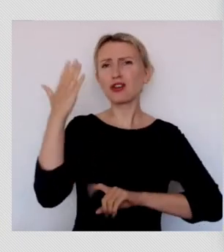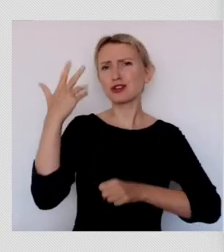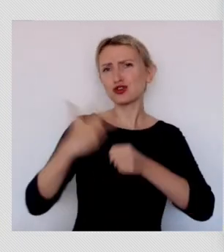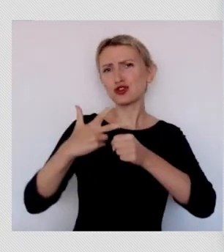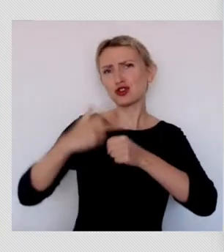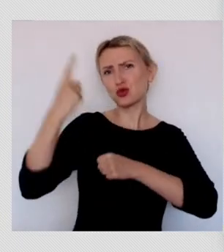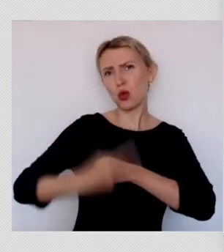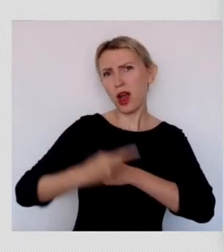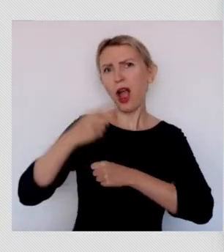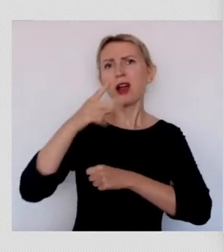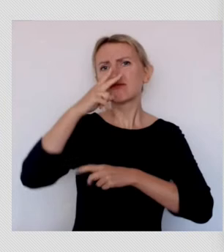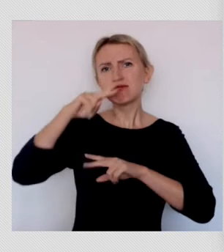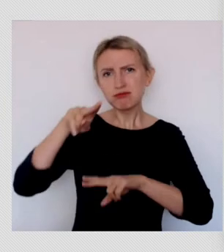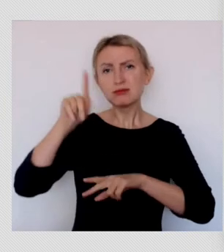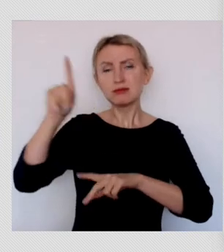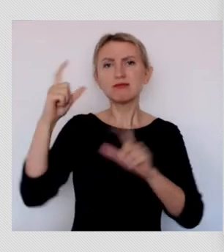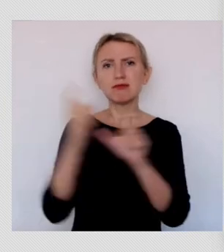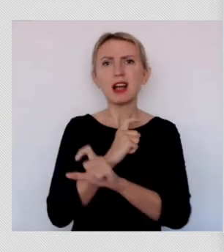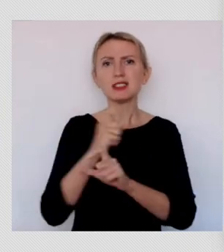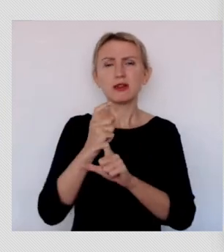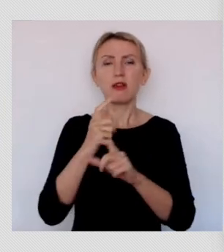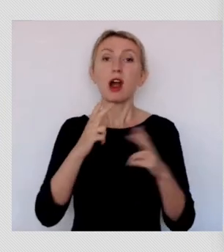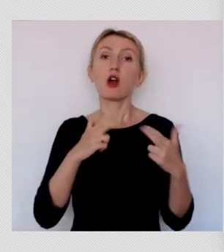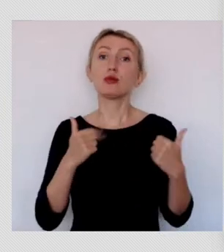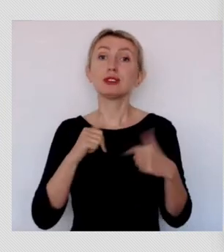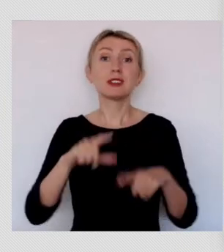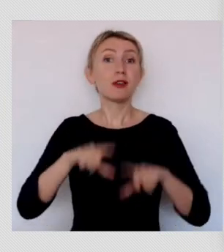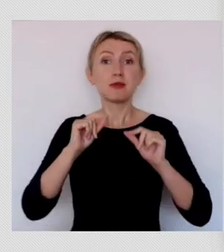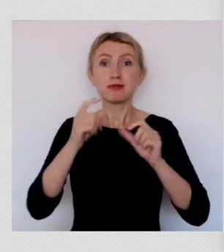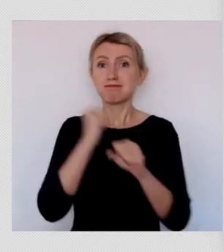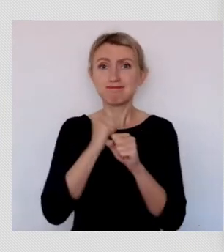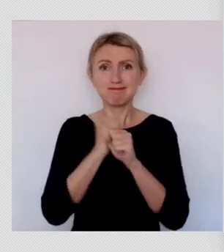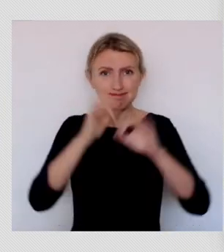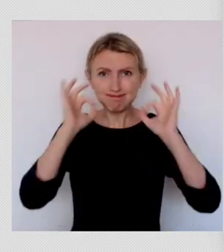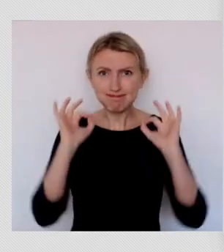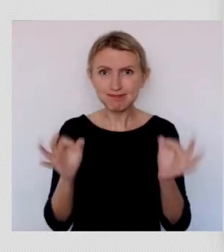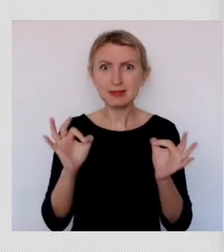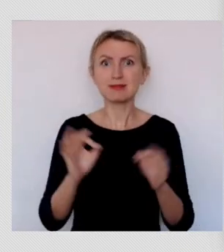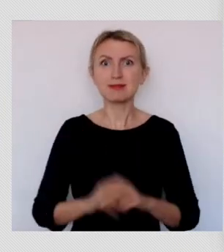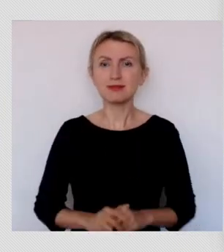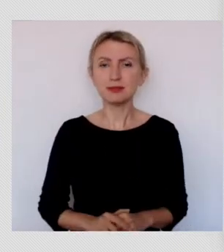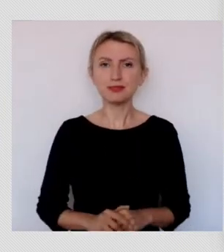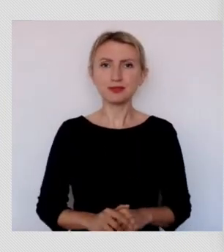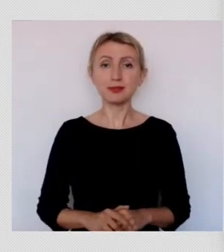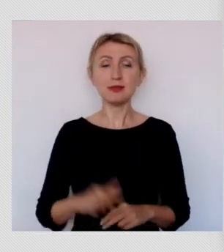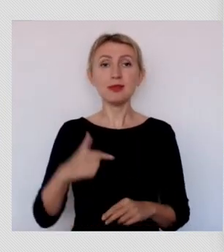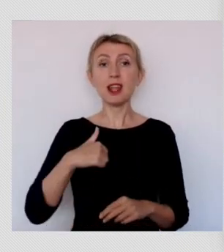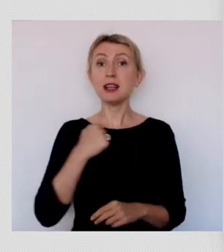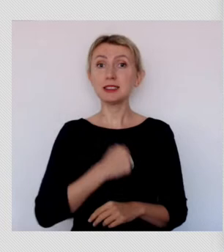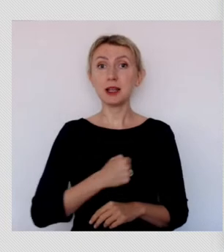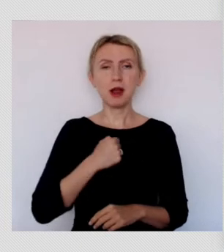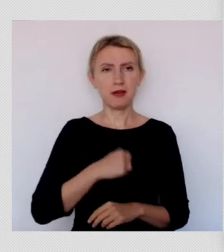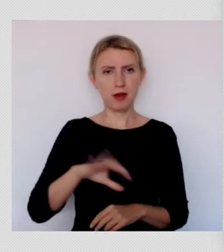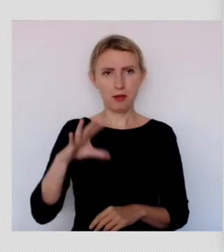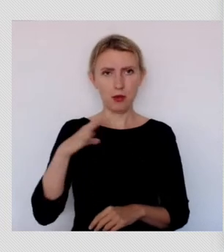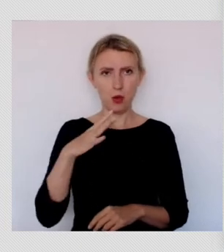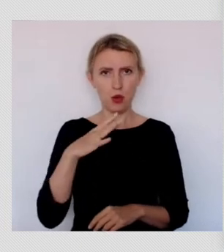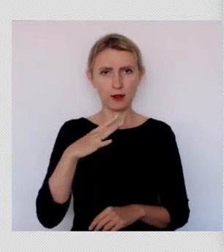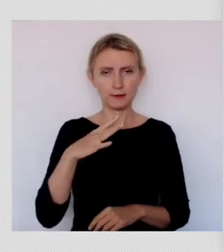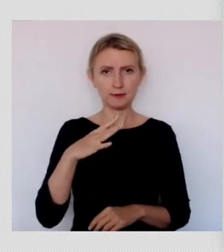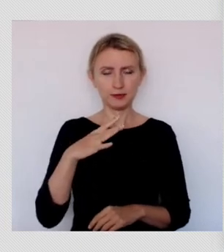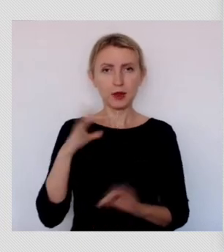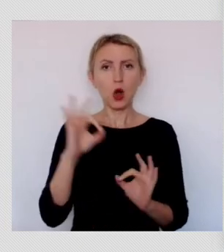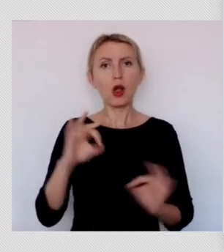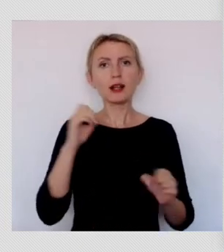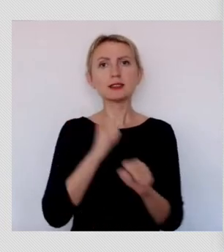lat Państwa Komisja Wyborcza wypracowała sobie bardzo dobrą reputację. Obawiam się, miałem okazję